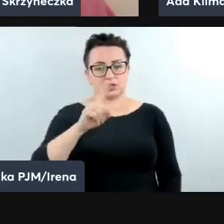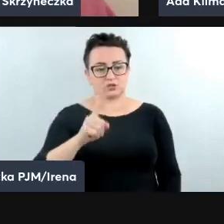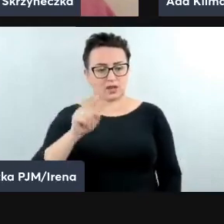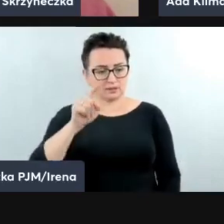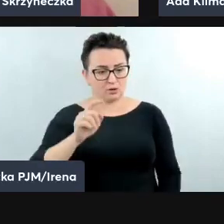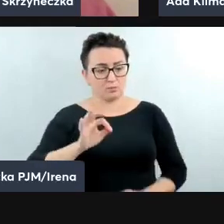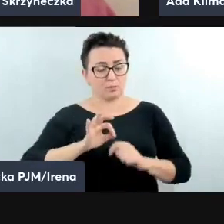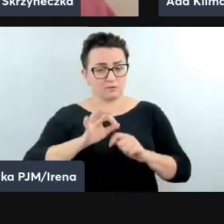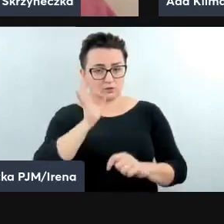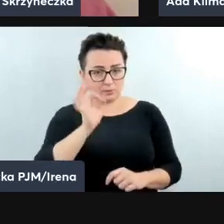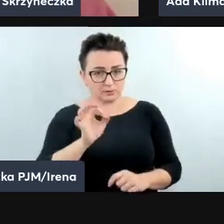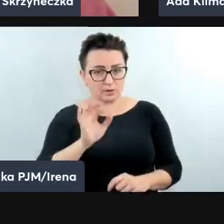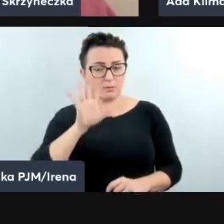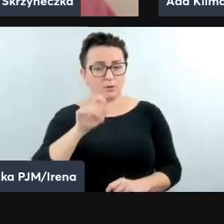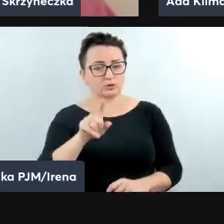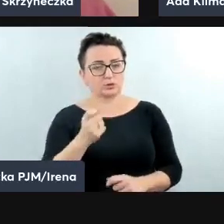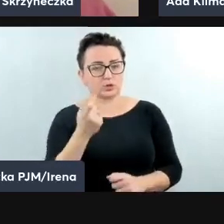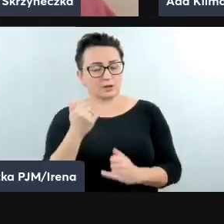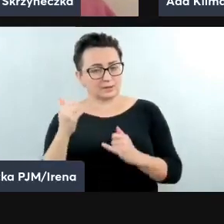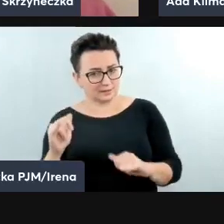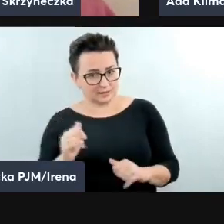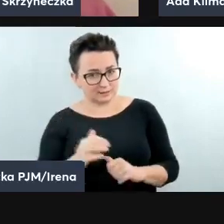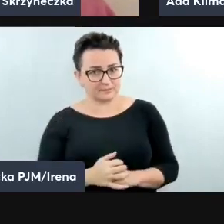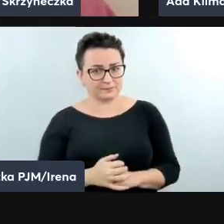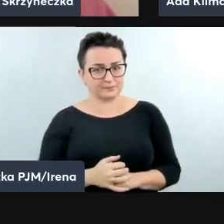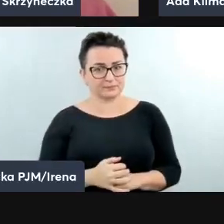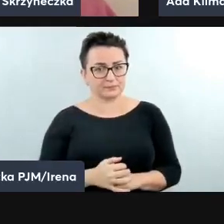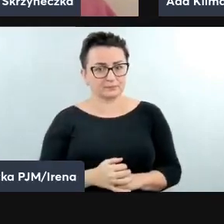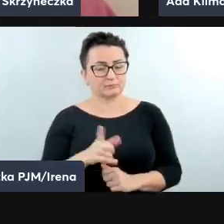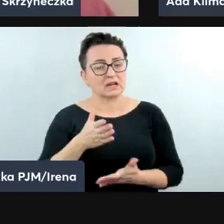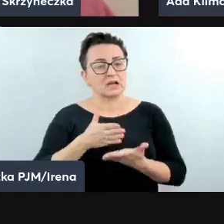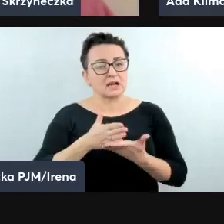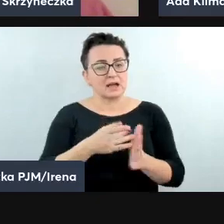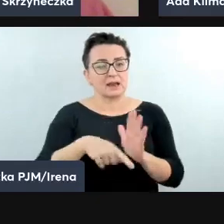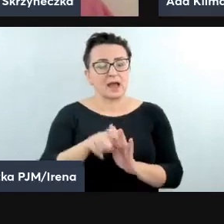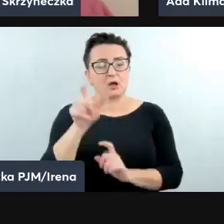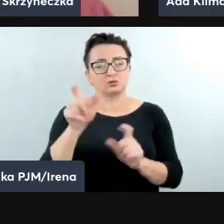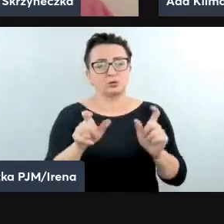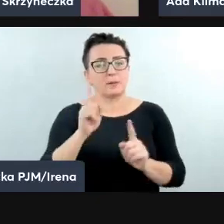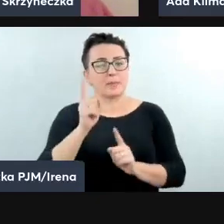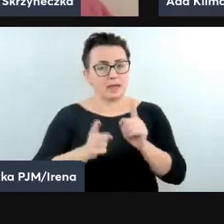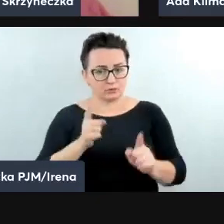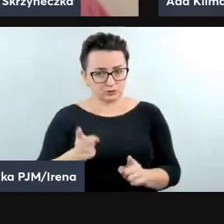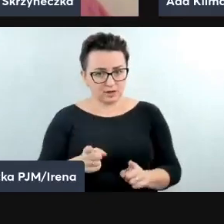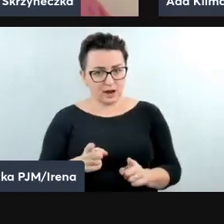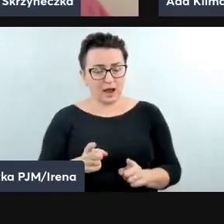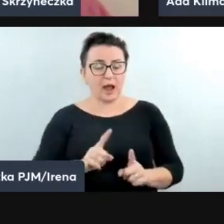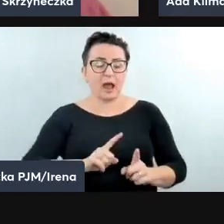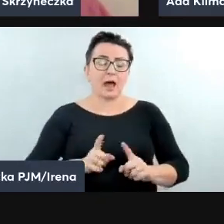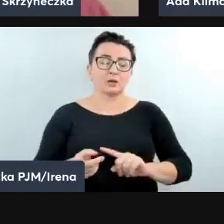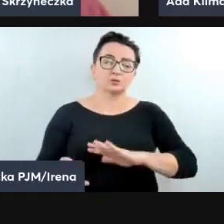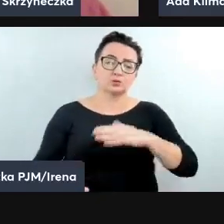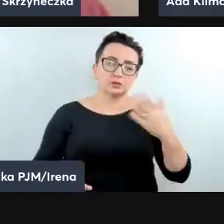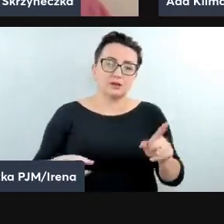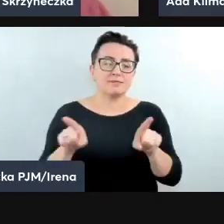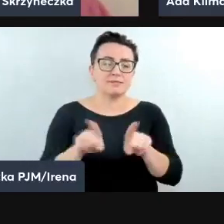albo jakieś takie rady dla osób nauczycielskich, a z drugiej strony dla osób aktywistycznych, które wchodzą do tych